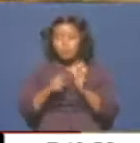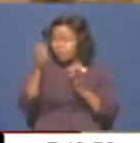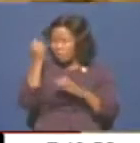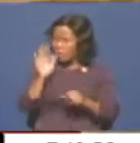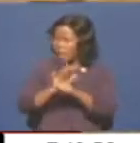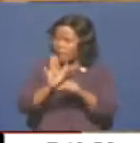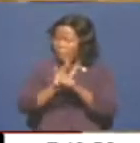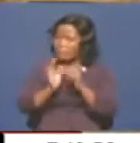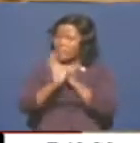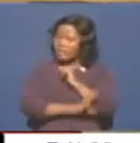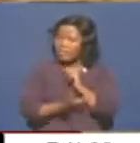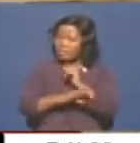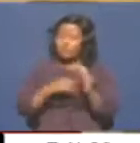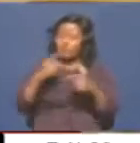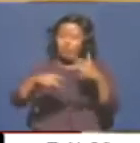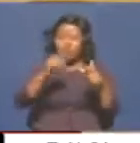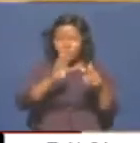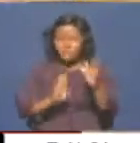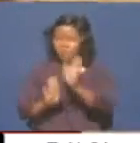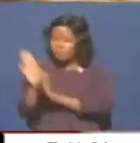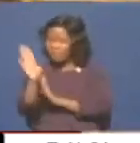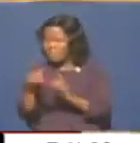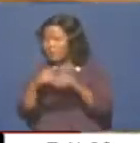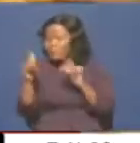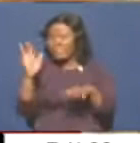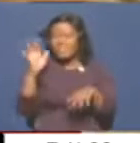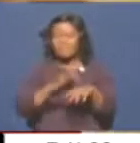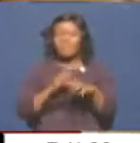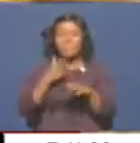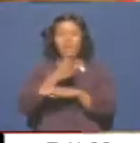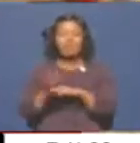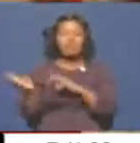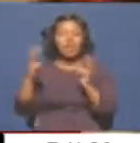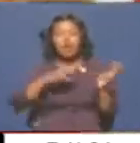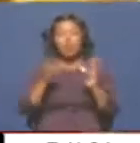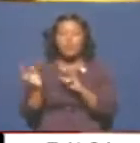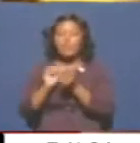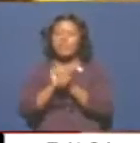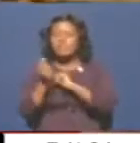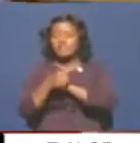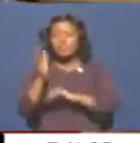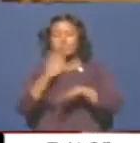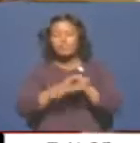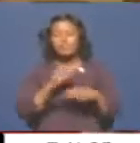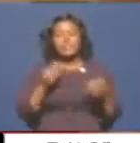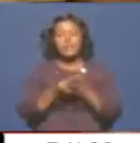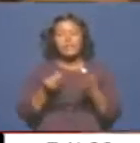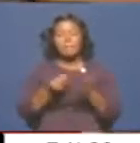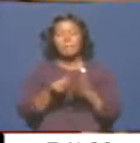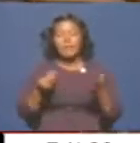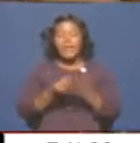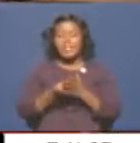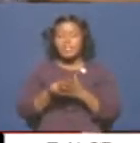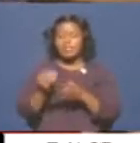zinazostawi zinazoathirika kutokana na mabadiliko ya hali ya anga kupata fedha zinazohitajika katika utekelezaji